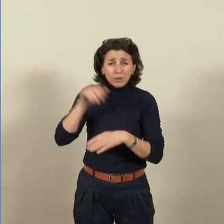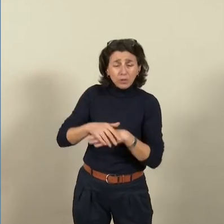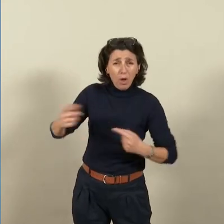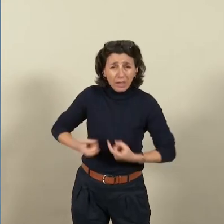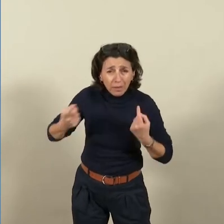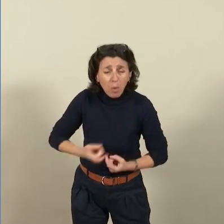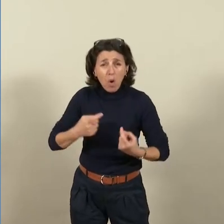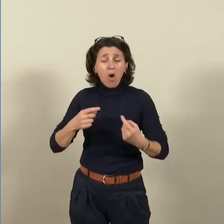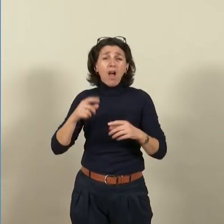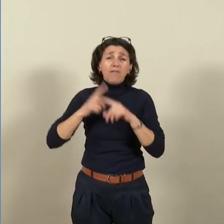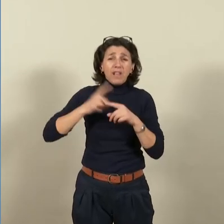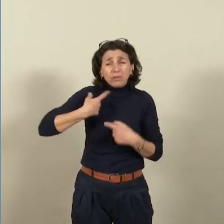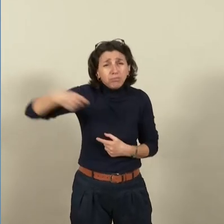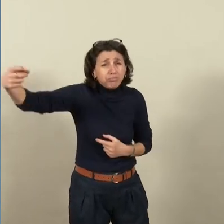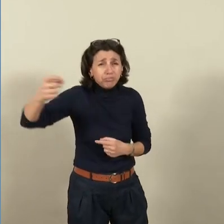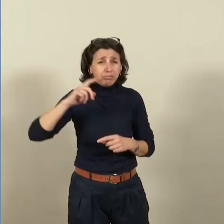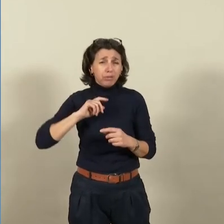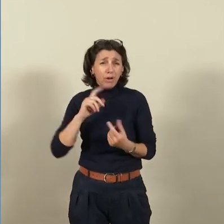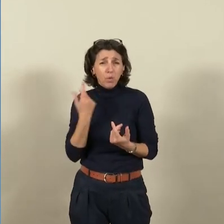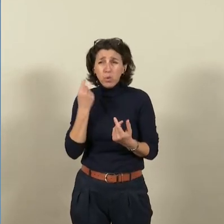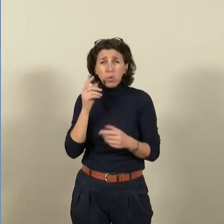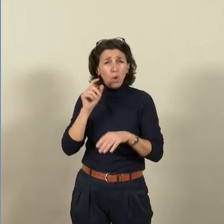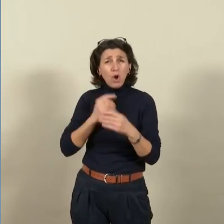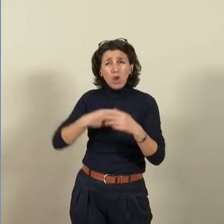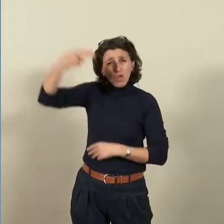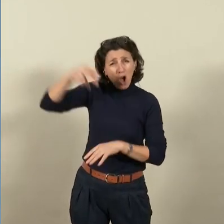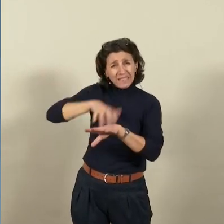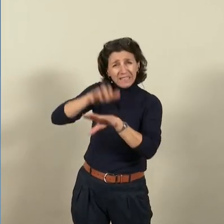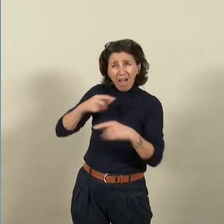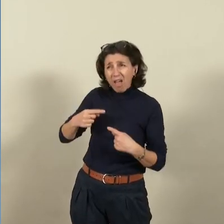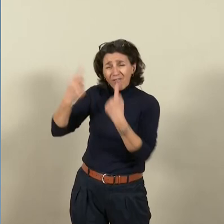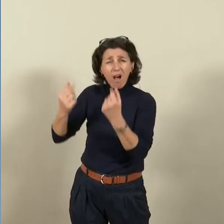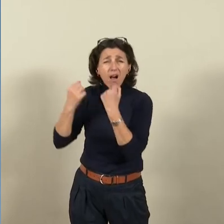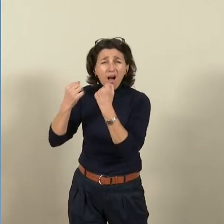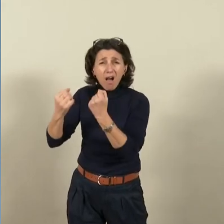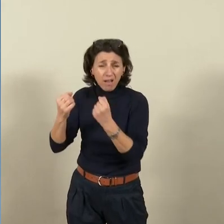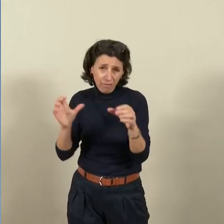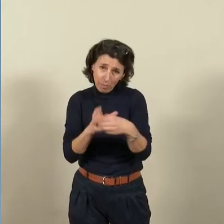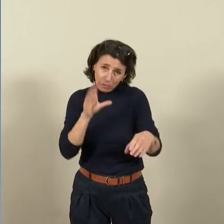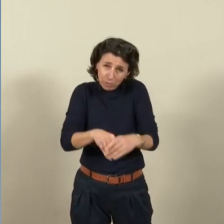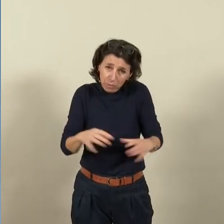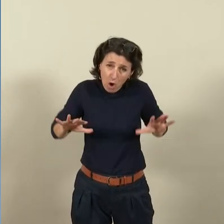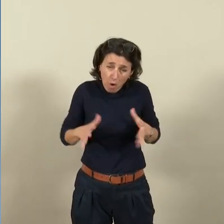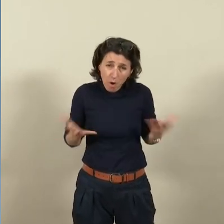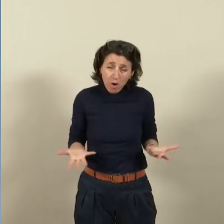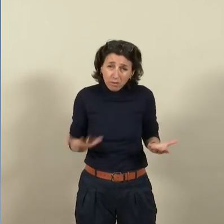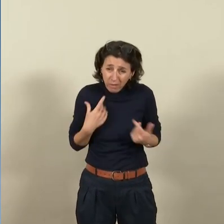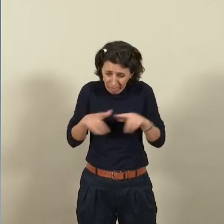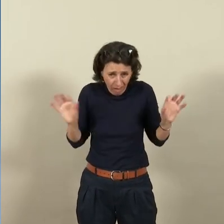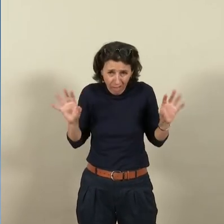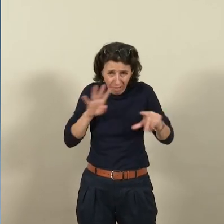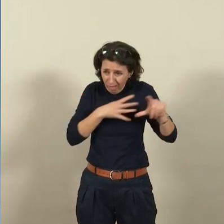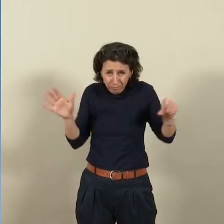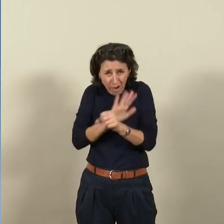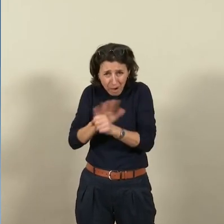au dans le nordiser comment ils vont se démultiplier pour pouvoir être dans ces formations et j'en termine là parce que je serai pas aussi long que mes camarades